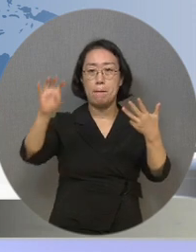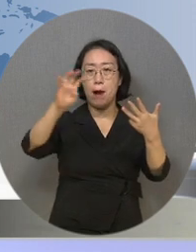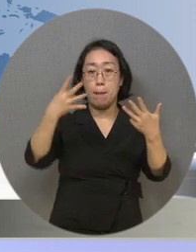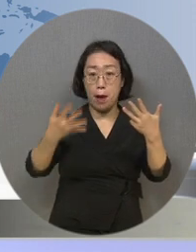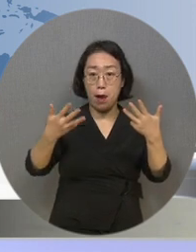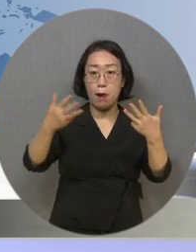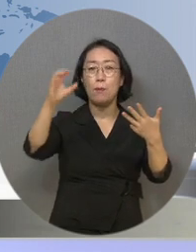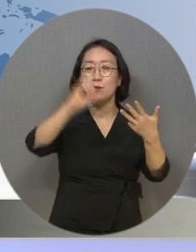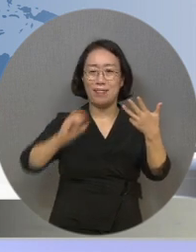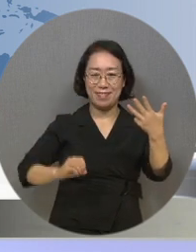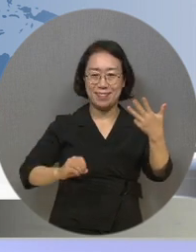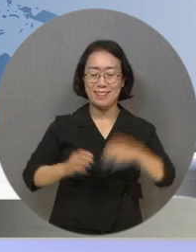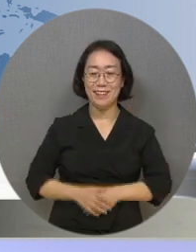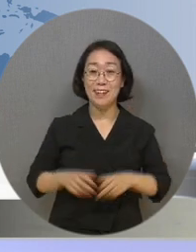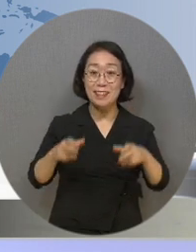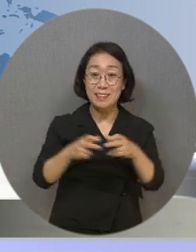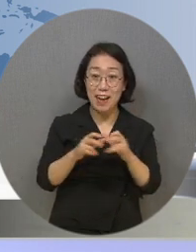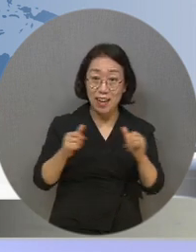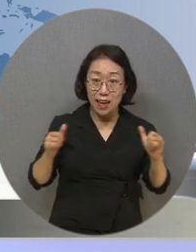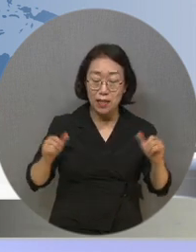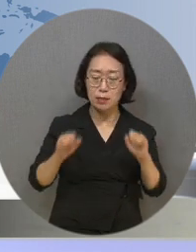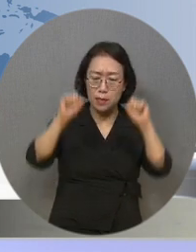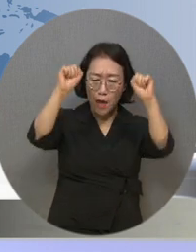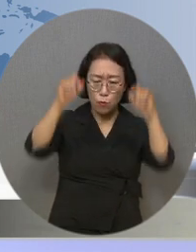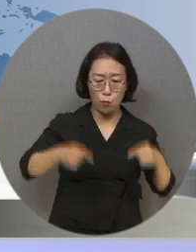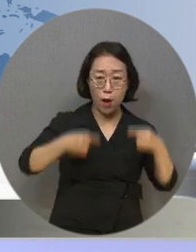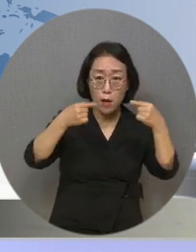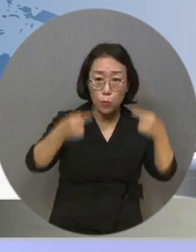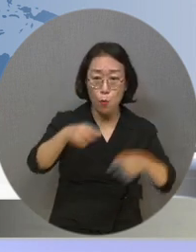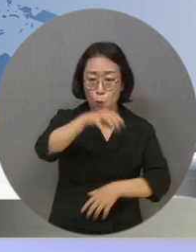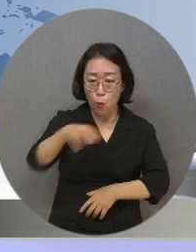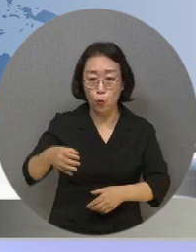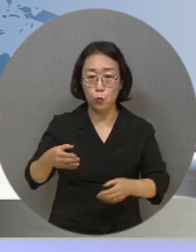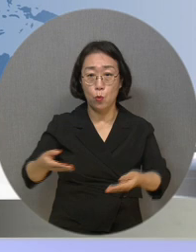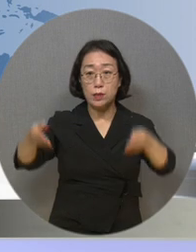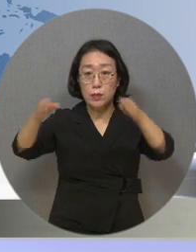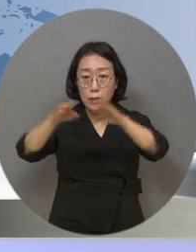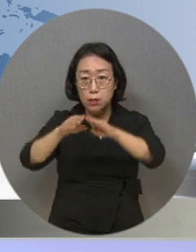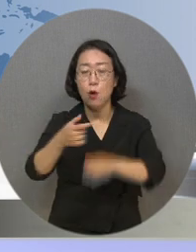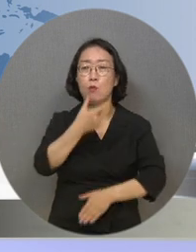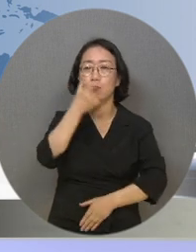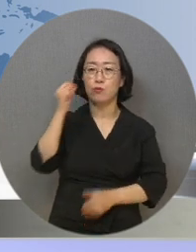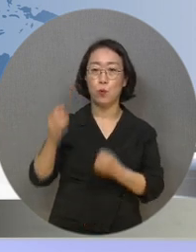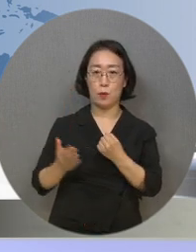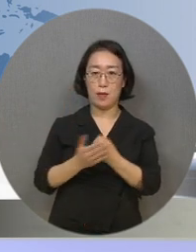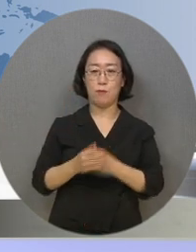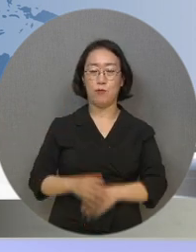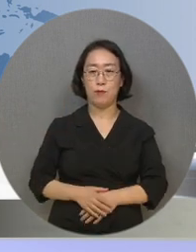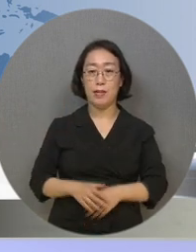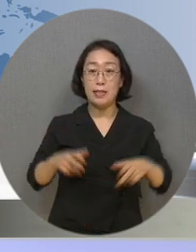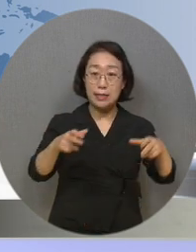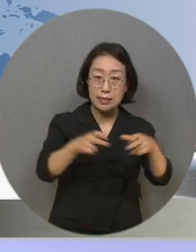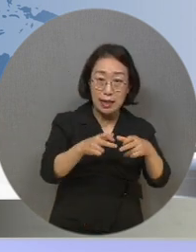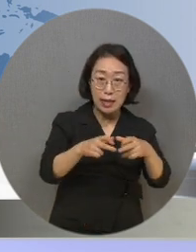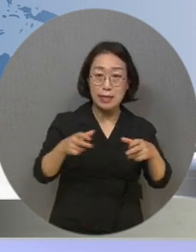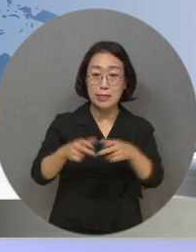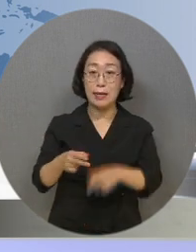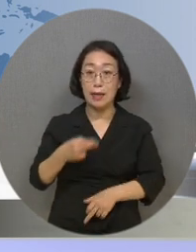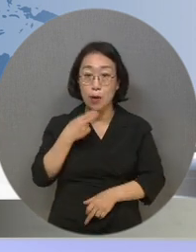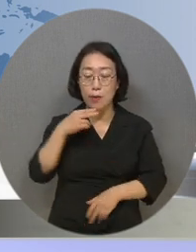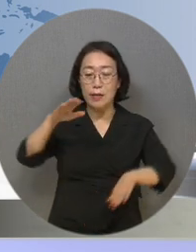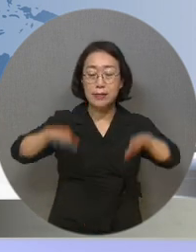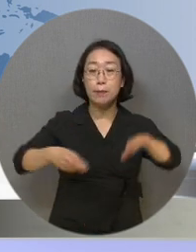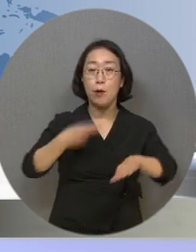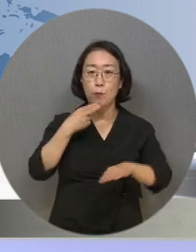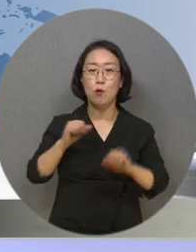48.8%였습니다. 장애인이 즐길 수 있는 체육활동도 체육시설도 부족하기 때문인데요. 장애인과 비장애인이 차별